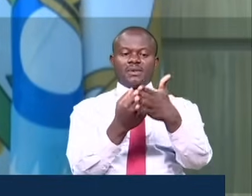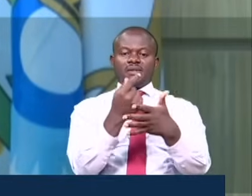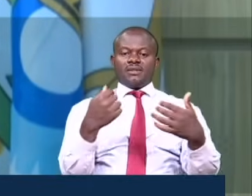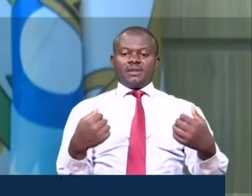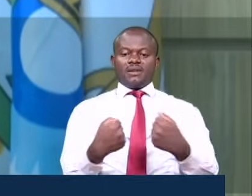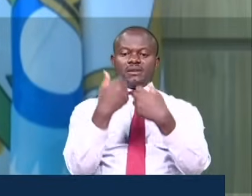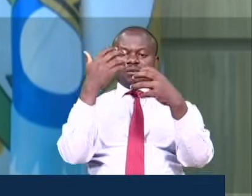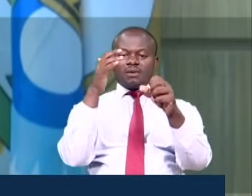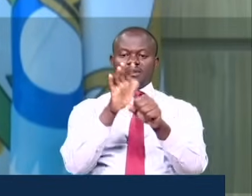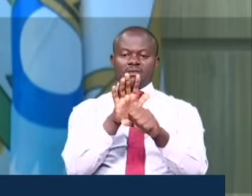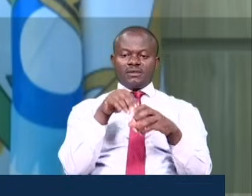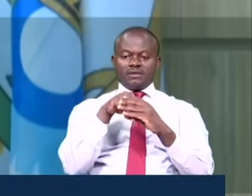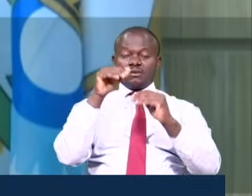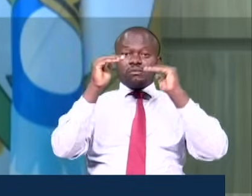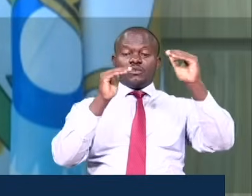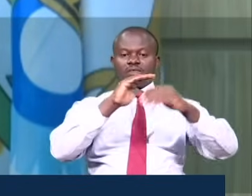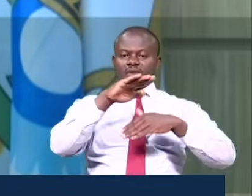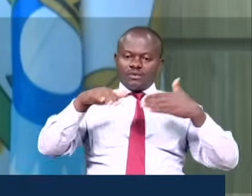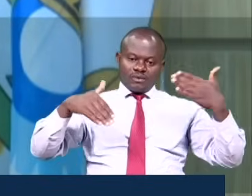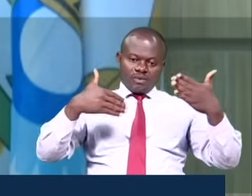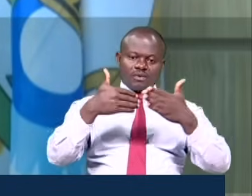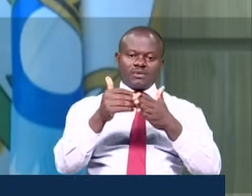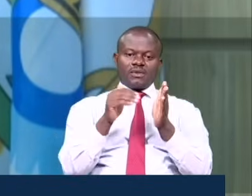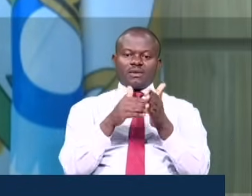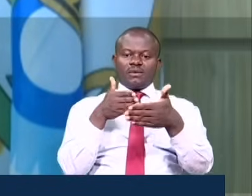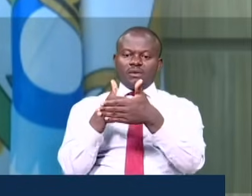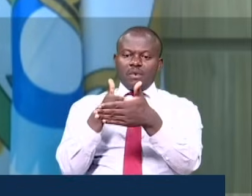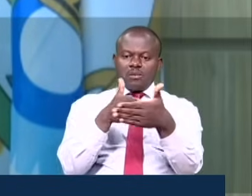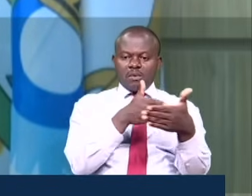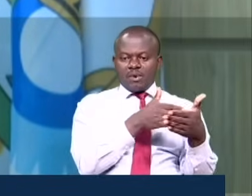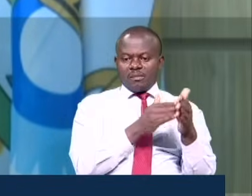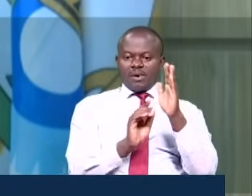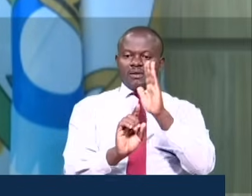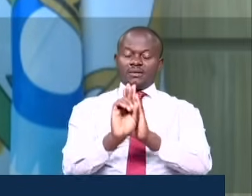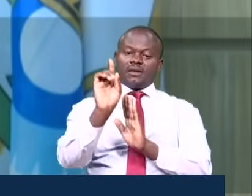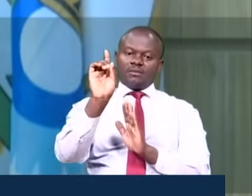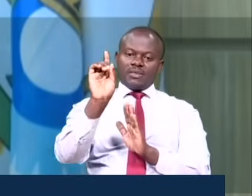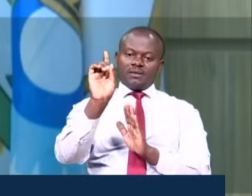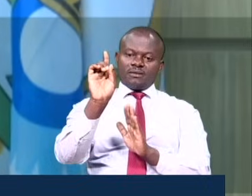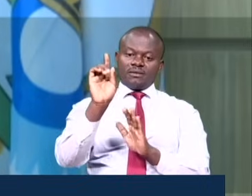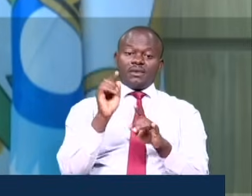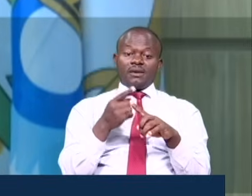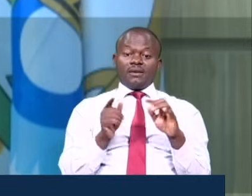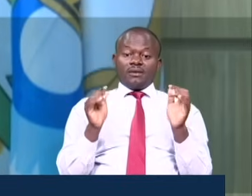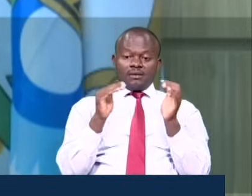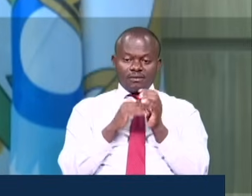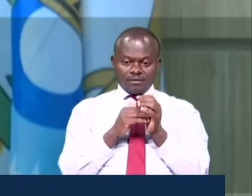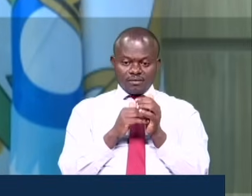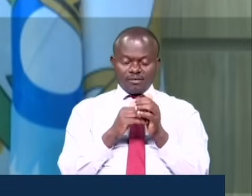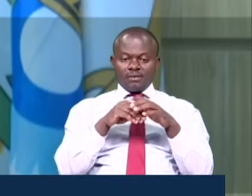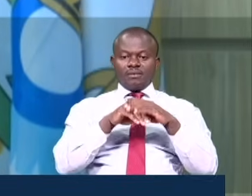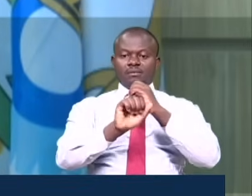ingaruka nyinshi mu nzego zose bikanadindiza iterambere. Naho mu